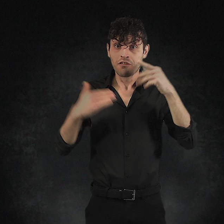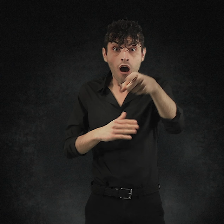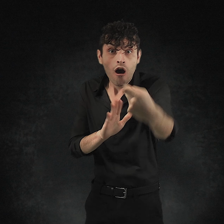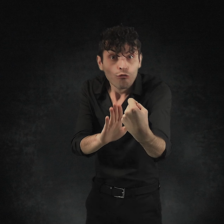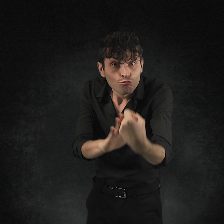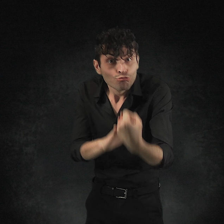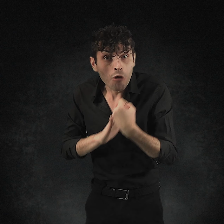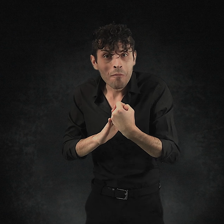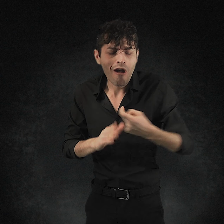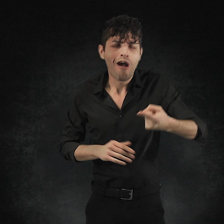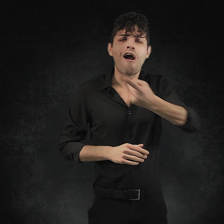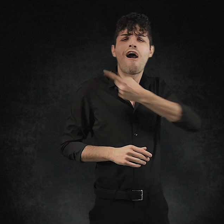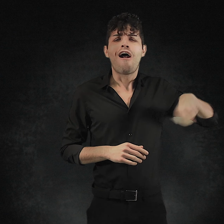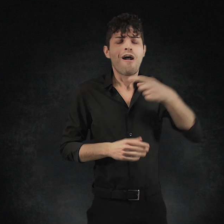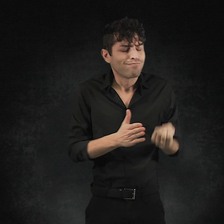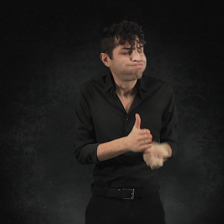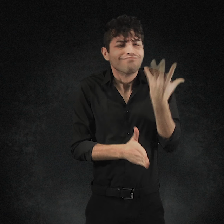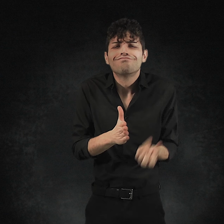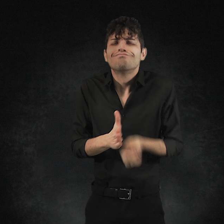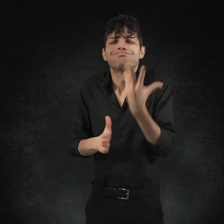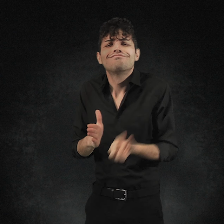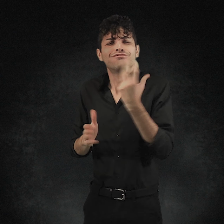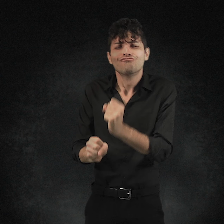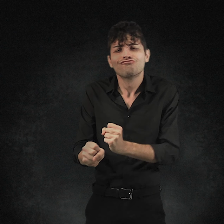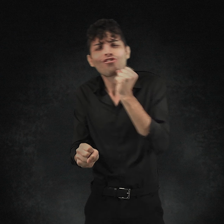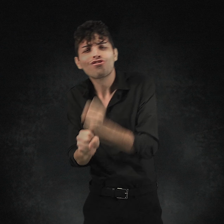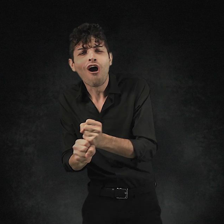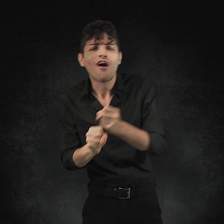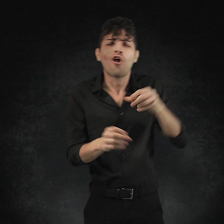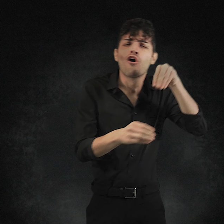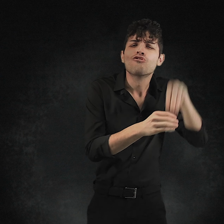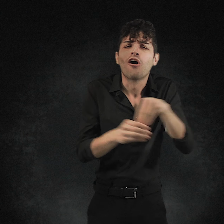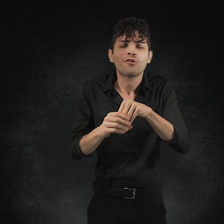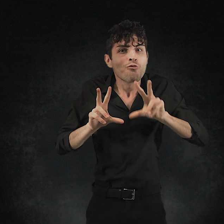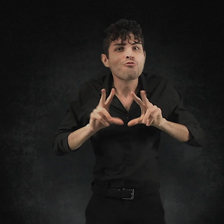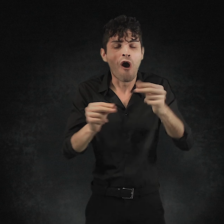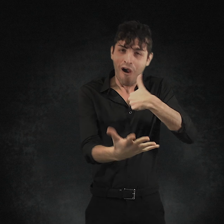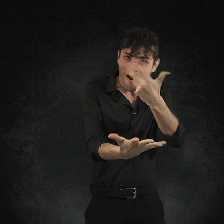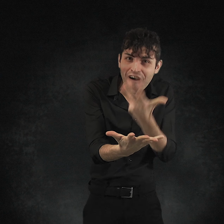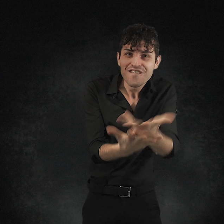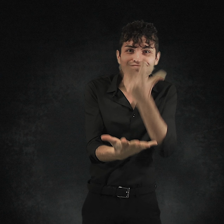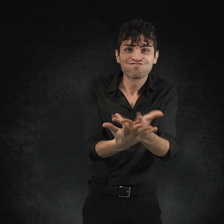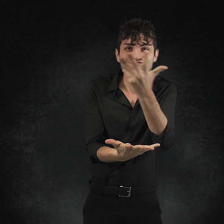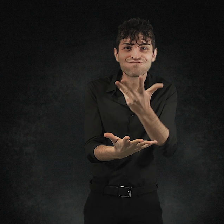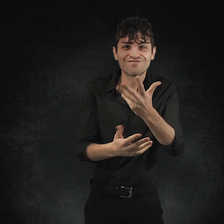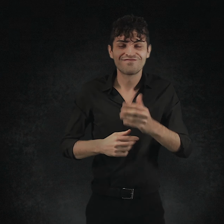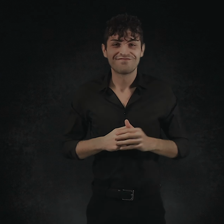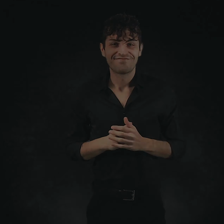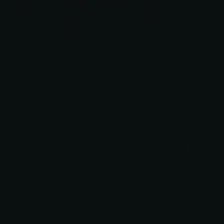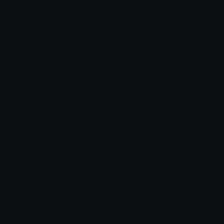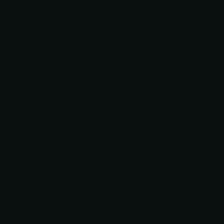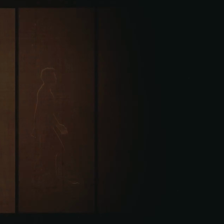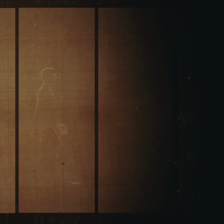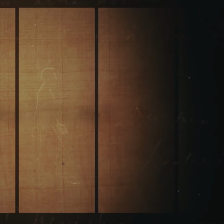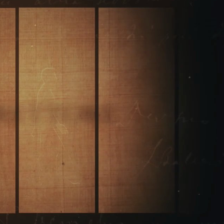il tuo costante sostegno al Museo Egizio e Avremo sempre nuove storie da raccontarti e nuovi contenuti da